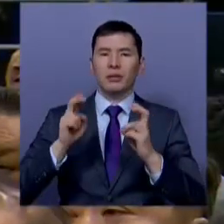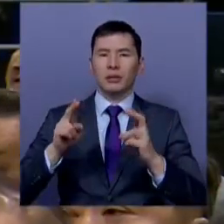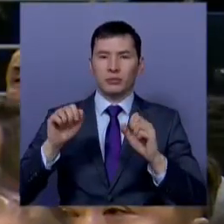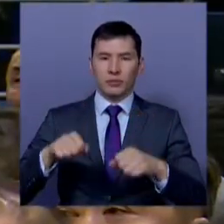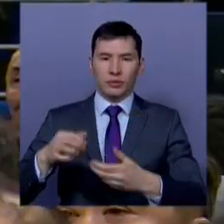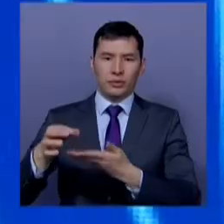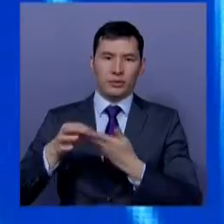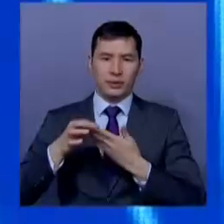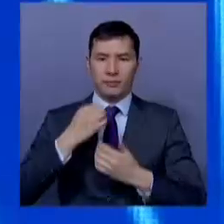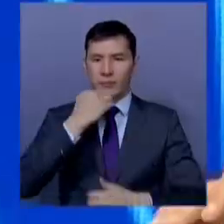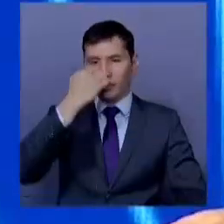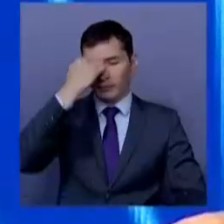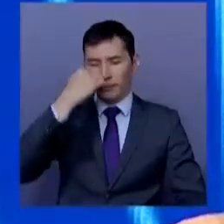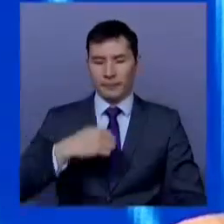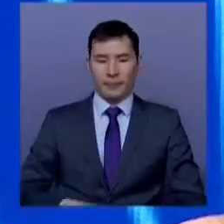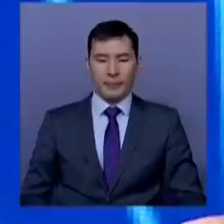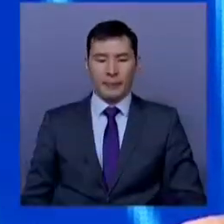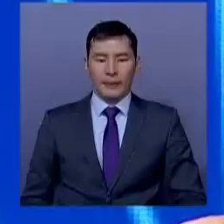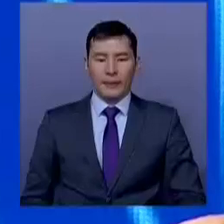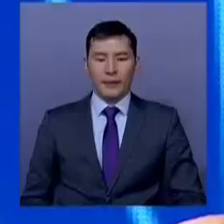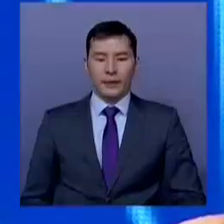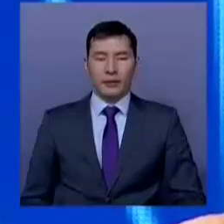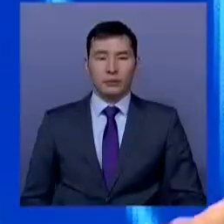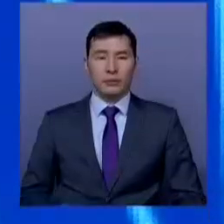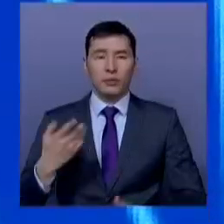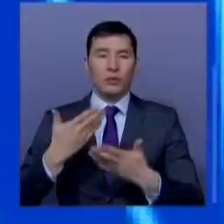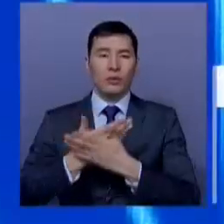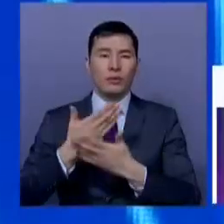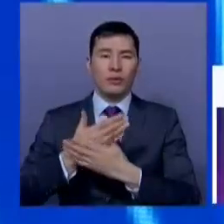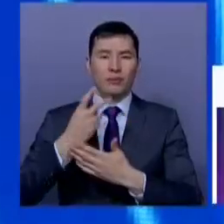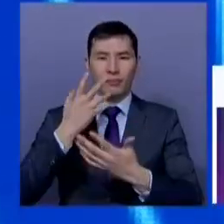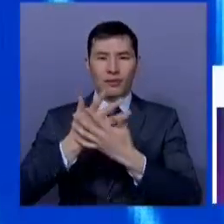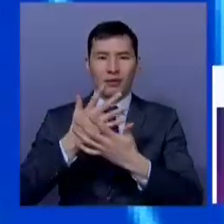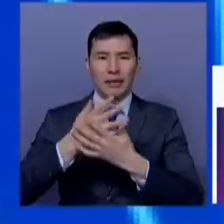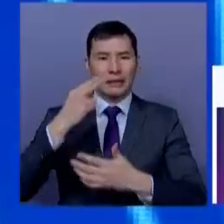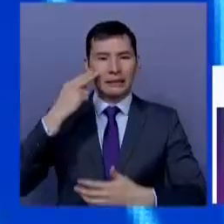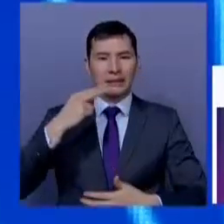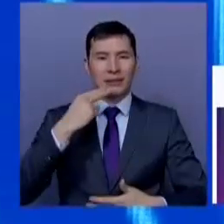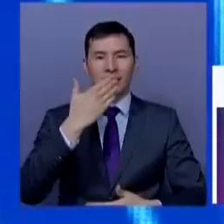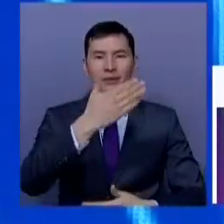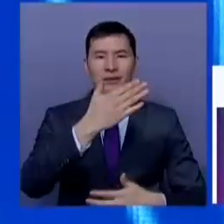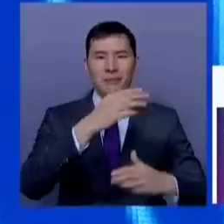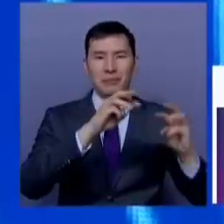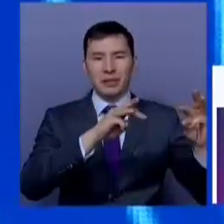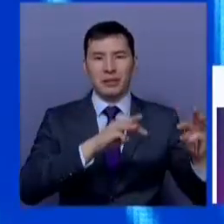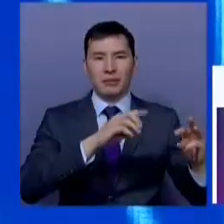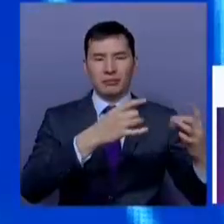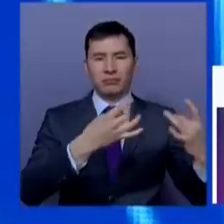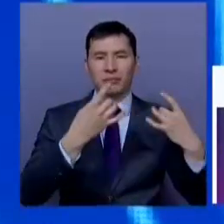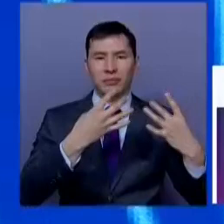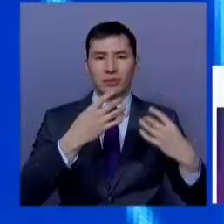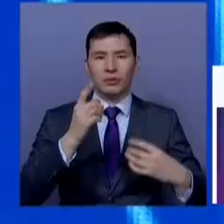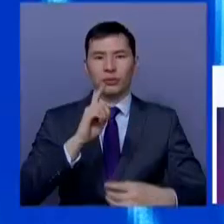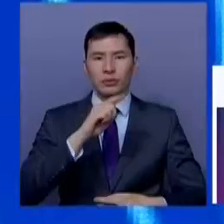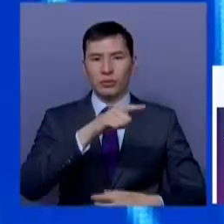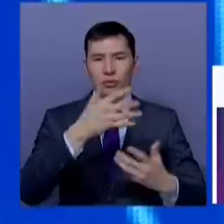Спасибо. Ну вот телевидение показывает, и китайские власти докладывают, что уже как бы пик у